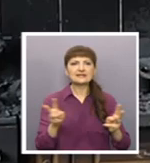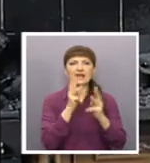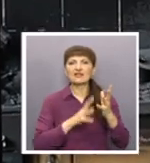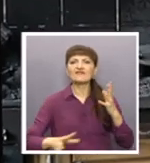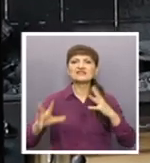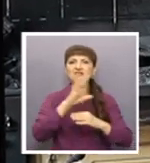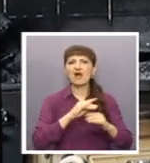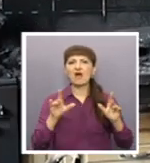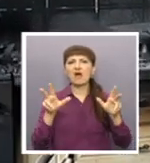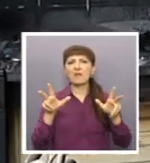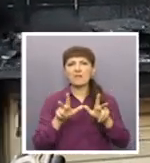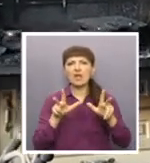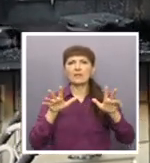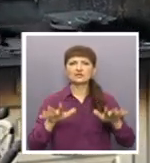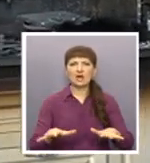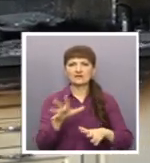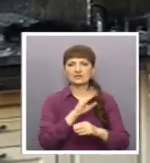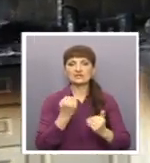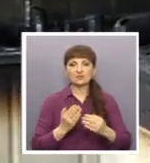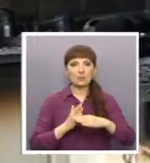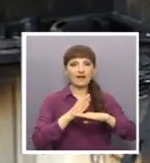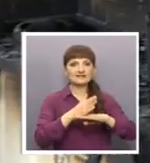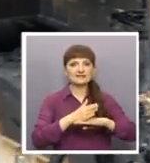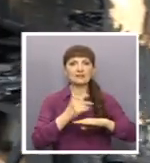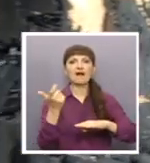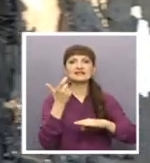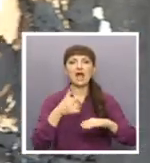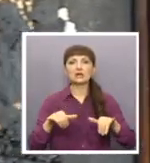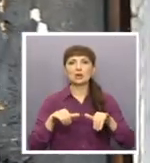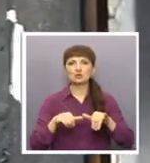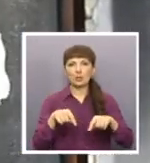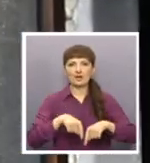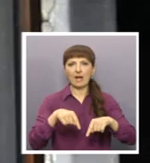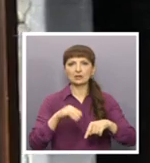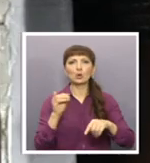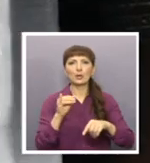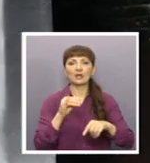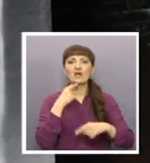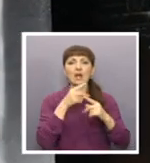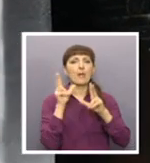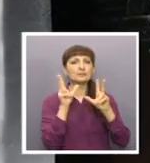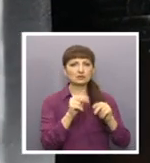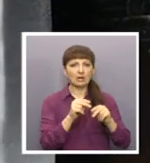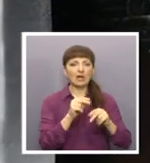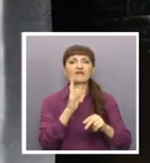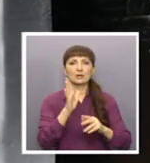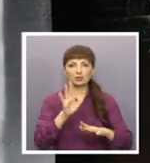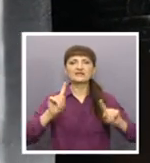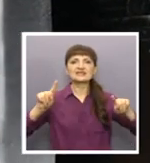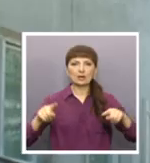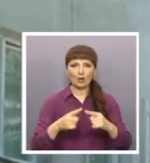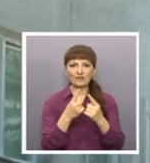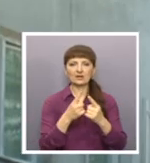буквально вся мебель. И сегодня сюда приходил владелец супермаркета «Юбилейный», который, по словам хозяйки, пообещал ей, что квартира будет